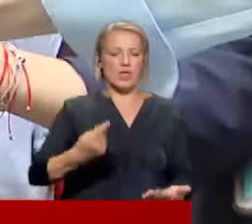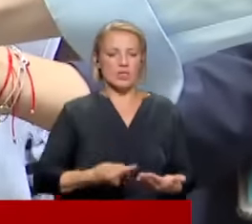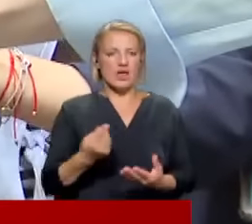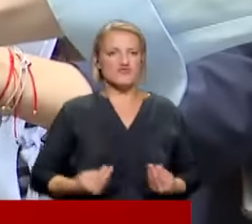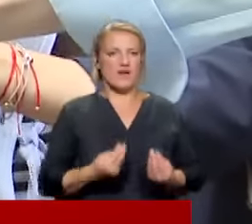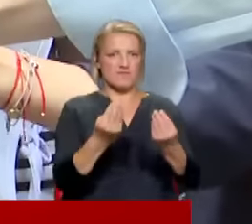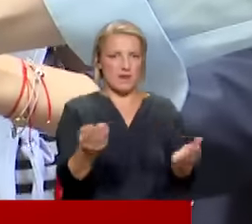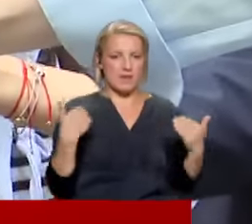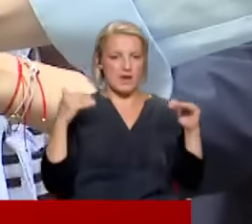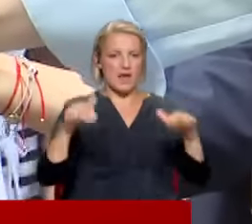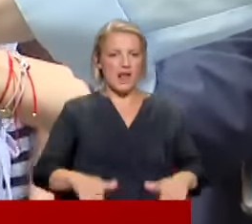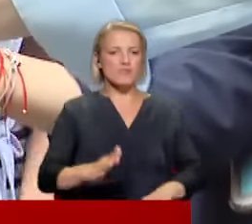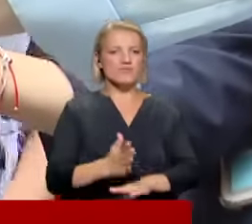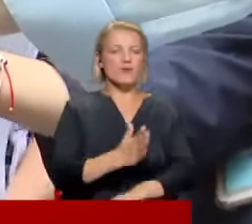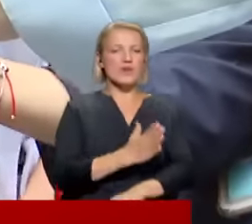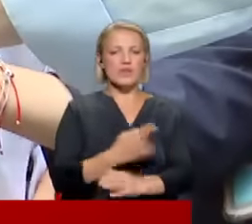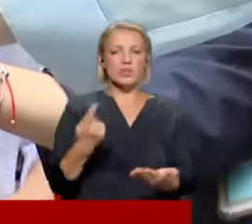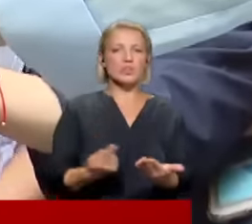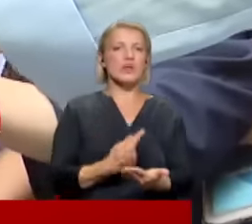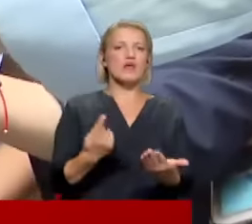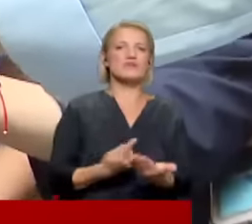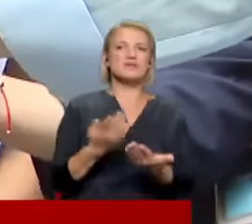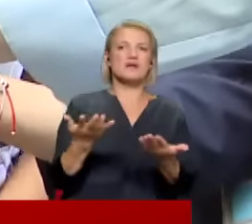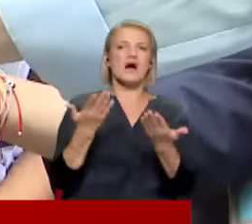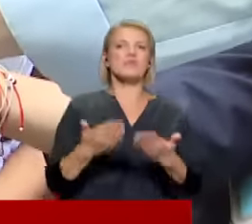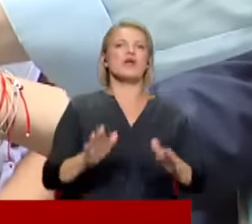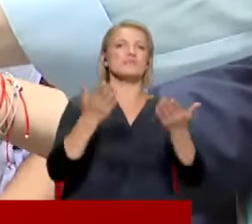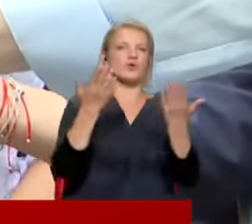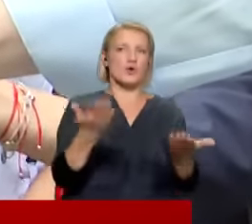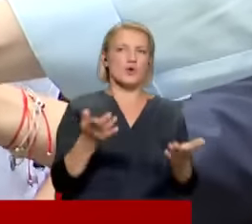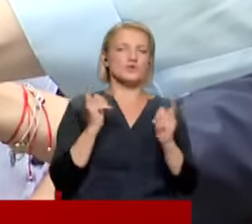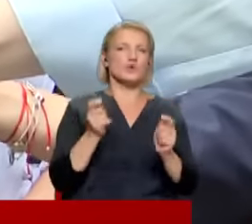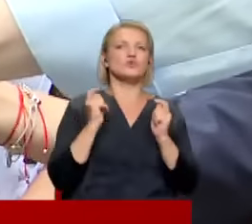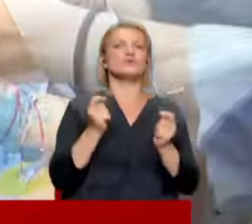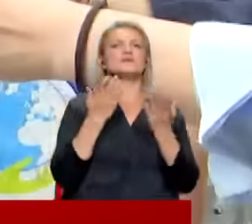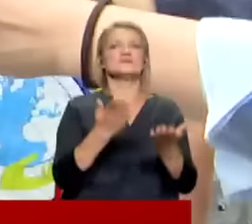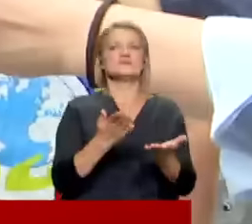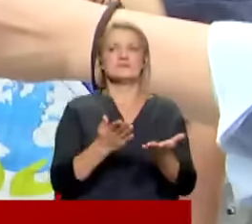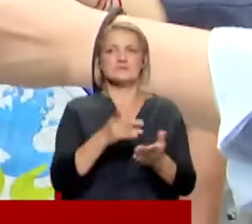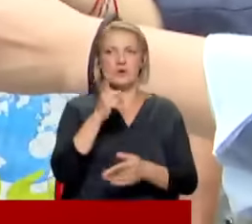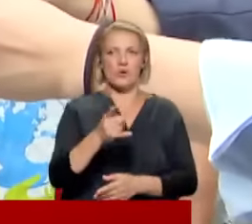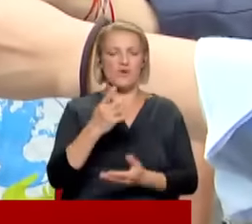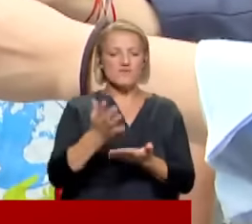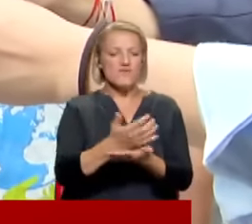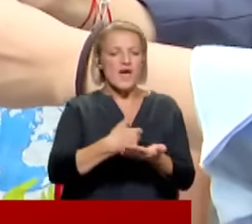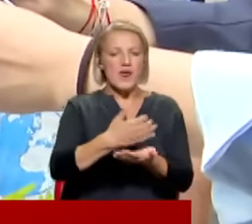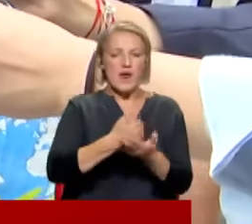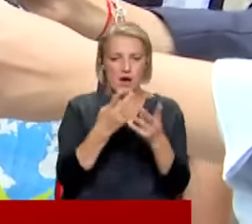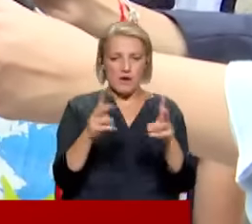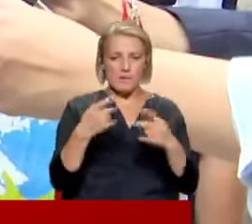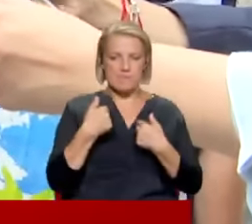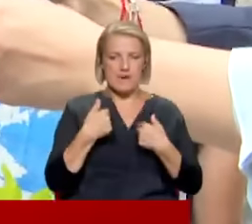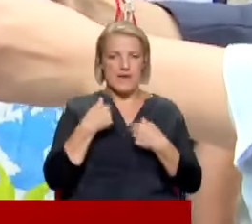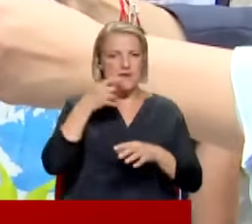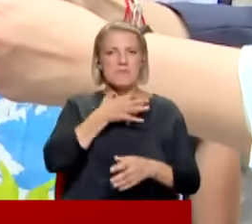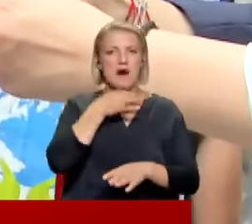vermeye geliyoruz vatandaşın dilekçesini kabul etmek zorundasınız o verileri açıklayıp Beni